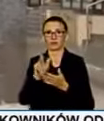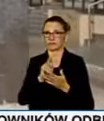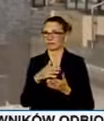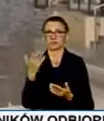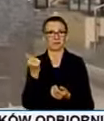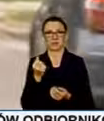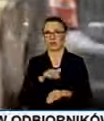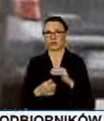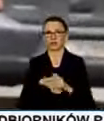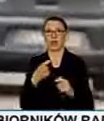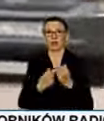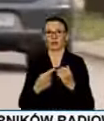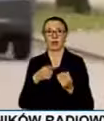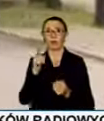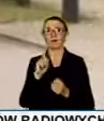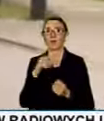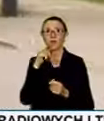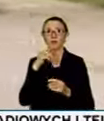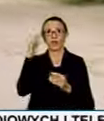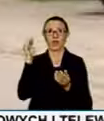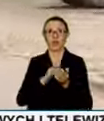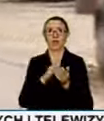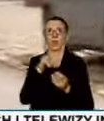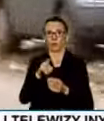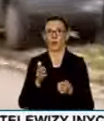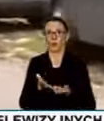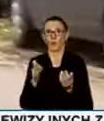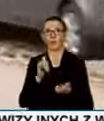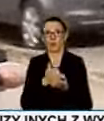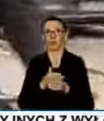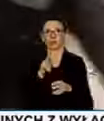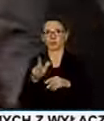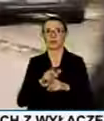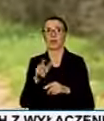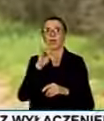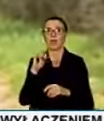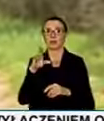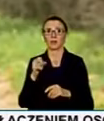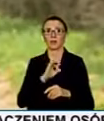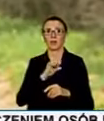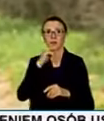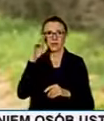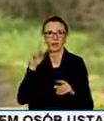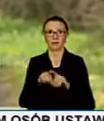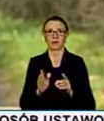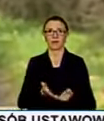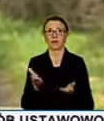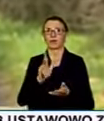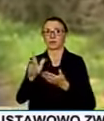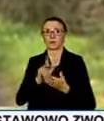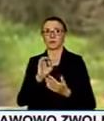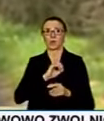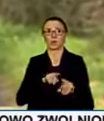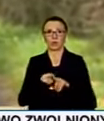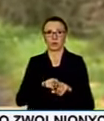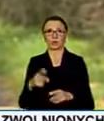szczęśliwa liczba. Zabobonowi zaprzecza też urodzona właśnie w piątek 13 Marcelina Jerzewska. Mój tata urodził się również 13, moja siostra